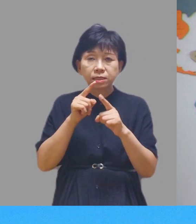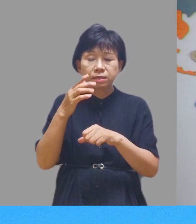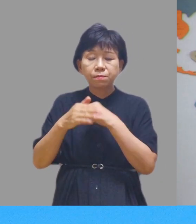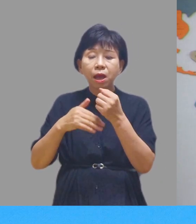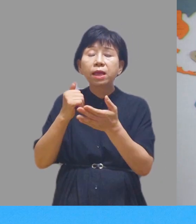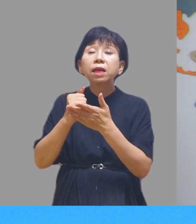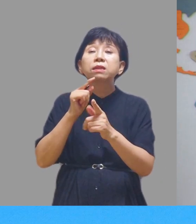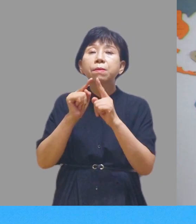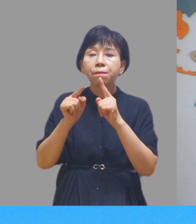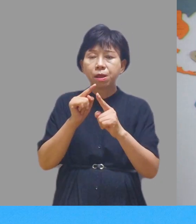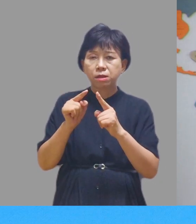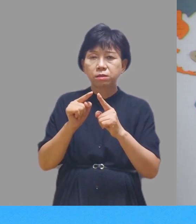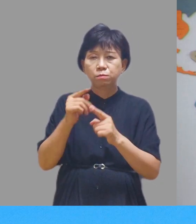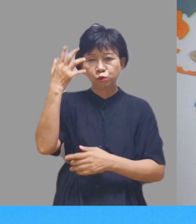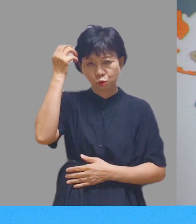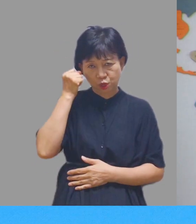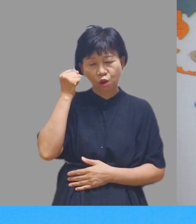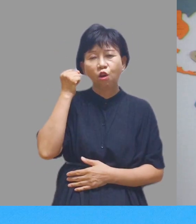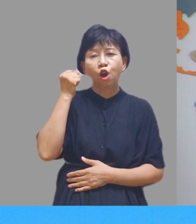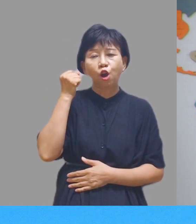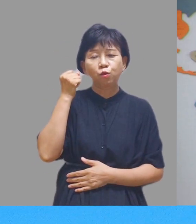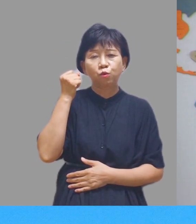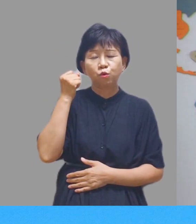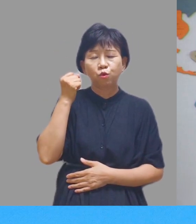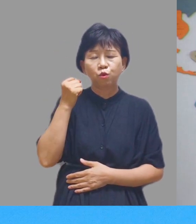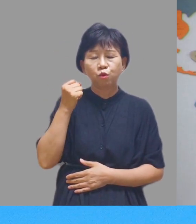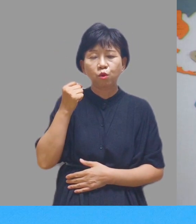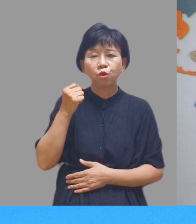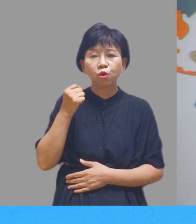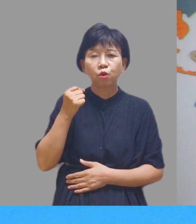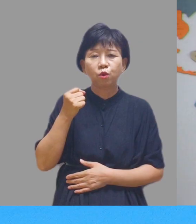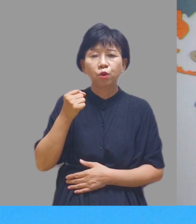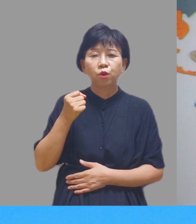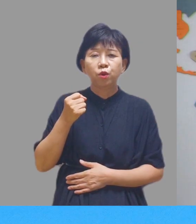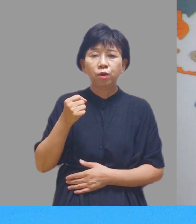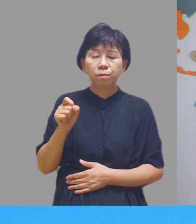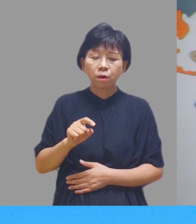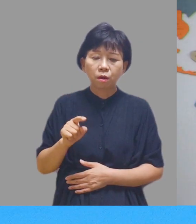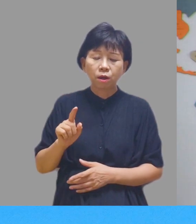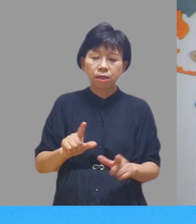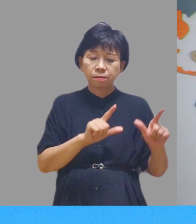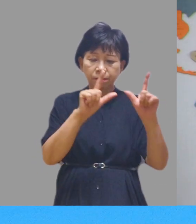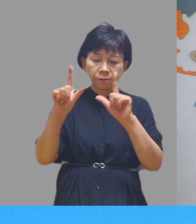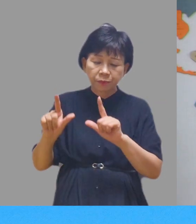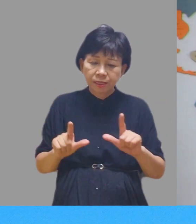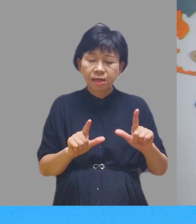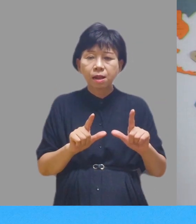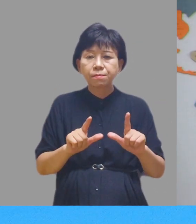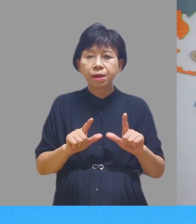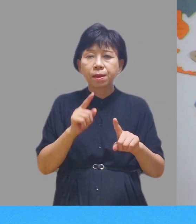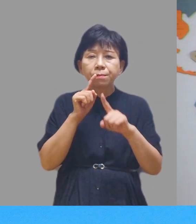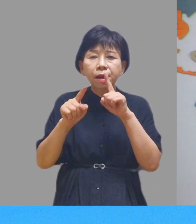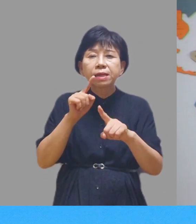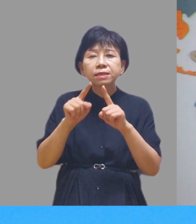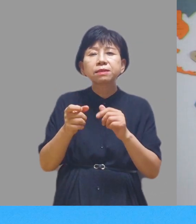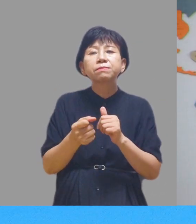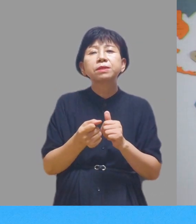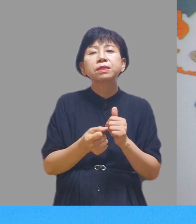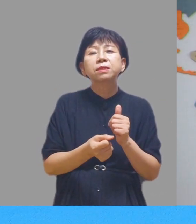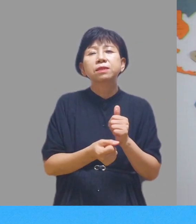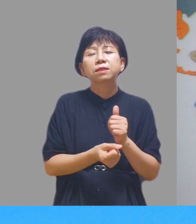하나님의 이 말씀을 우리 마음 깊은 곳에 잘 보관하셔서 말씀대로 살아가실 수 있기를